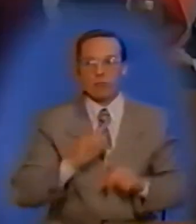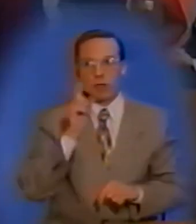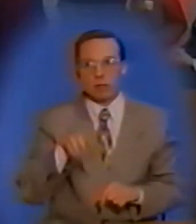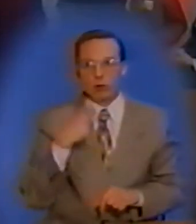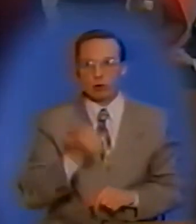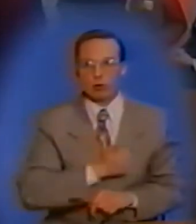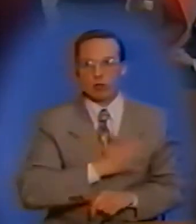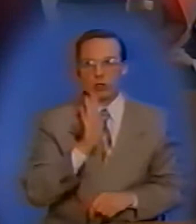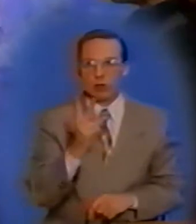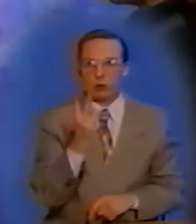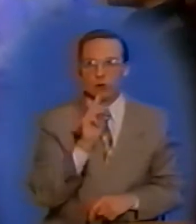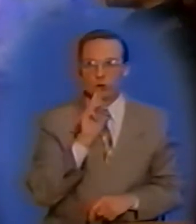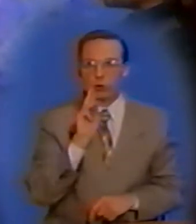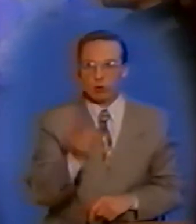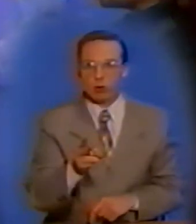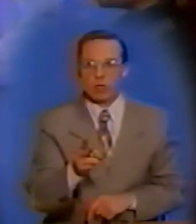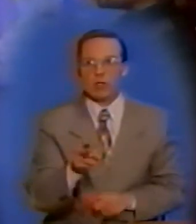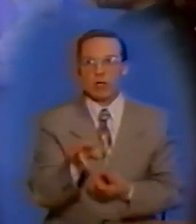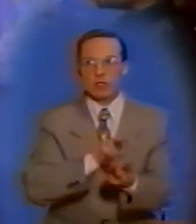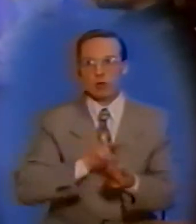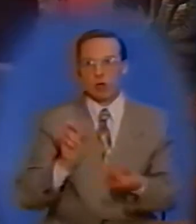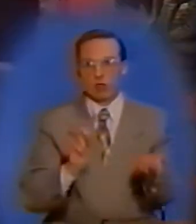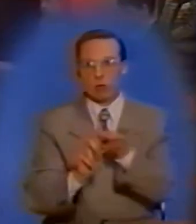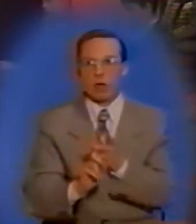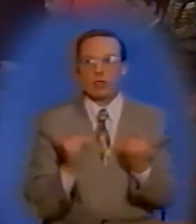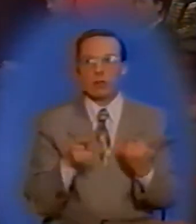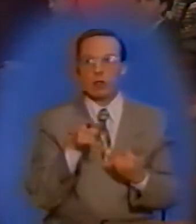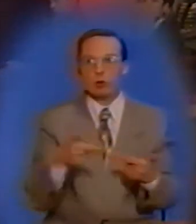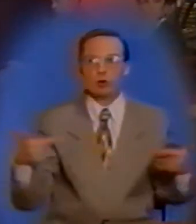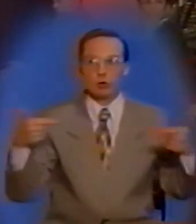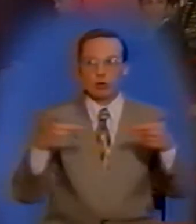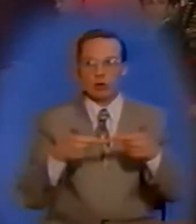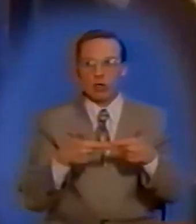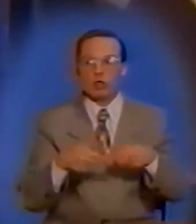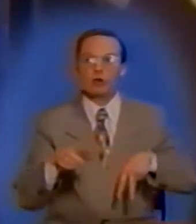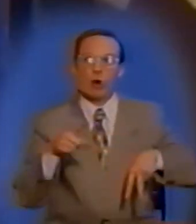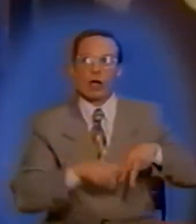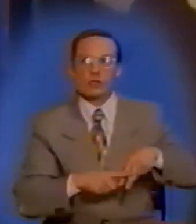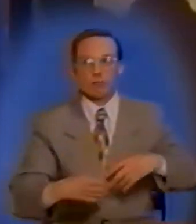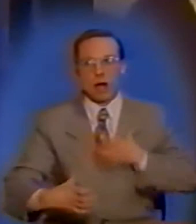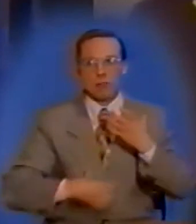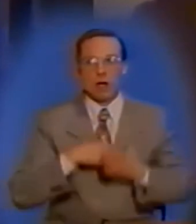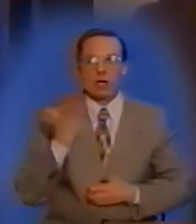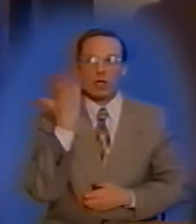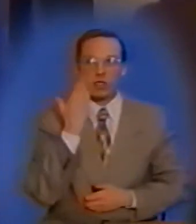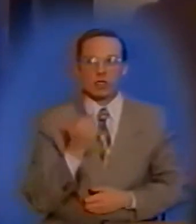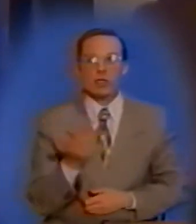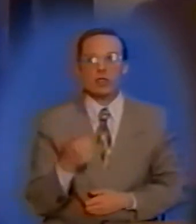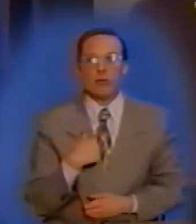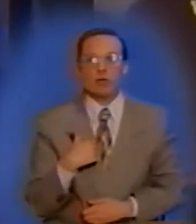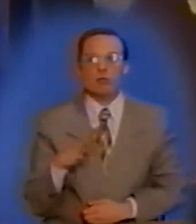turi tik tais du skundus dėl seksualinio priekabiavimo. Ar jūs susidurėte su AIDS baime? Kažkada man buvo